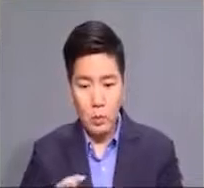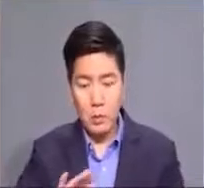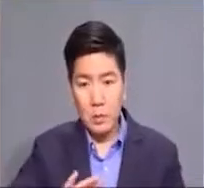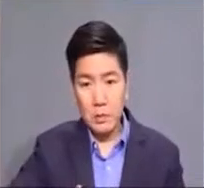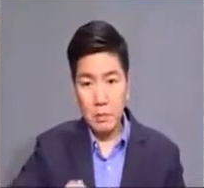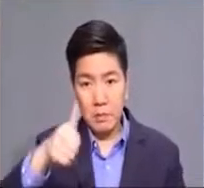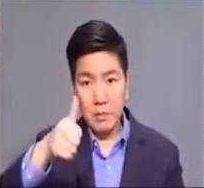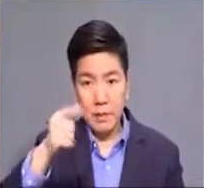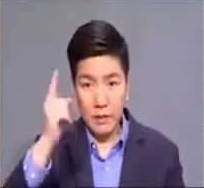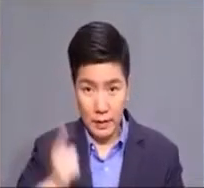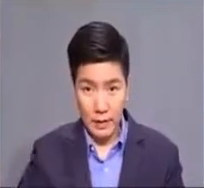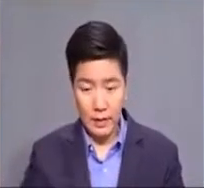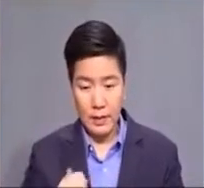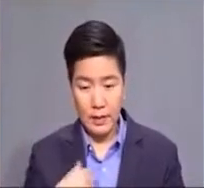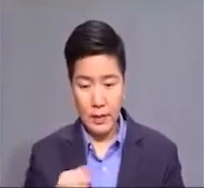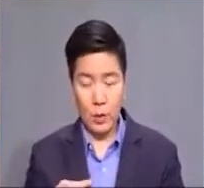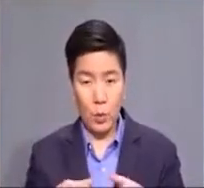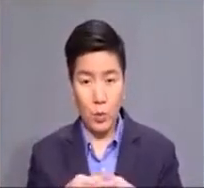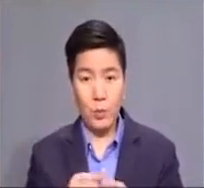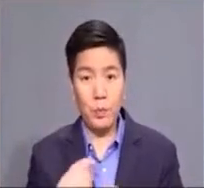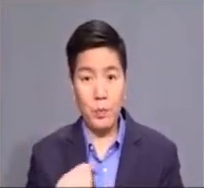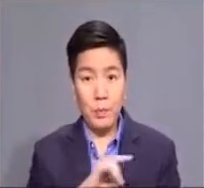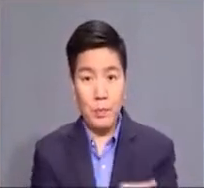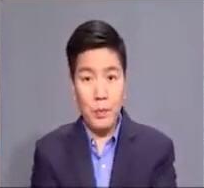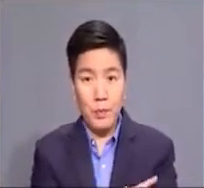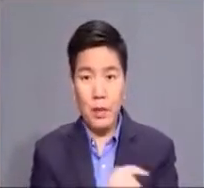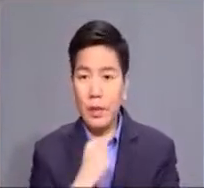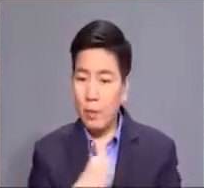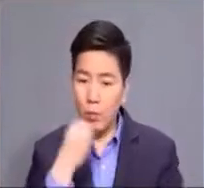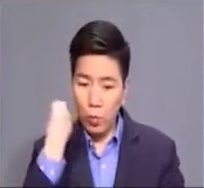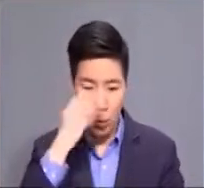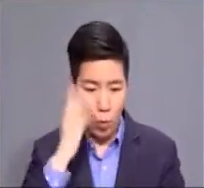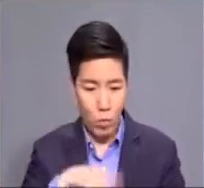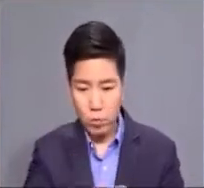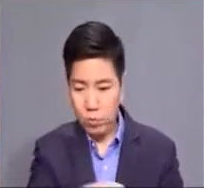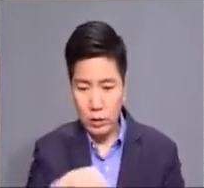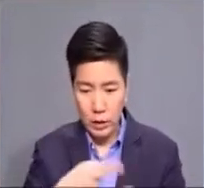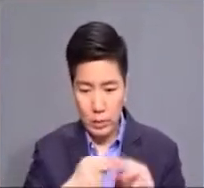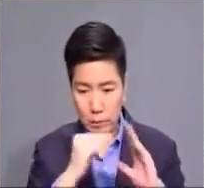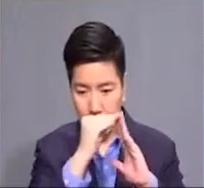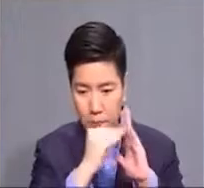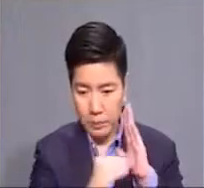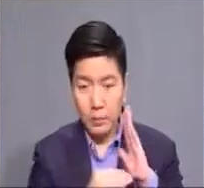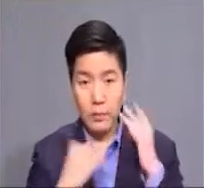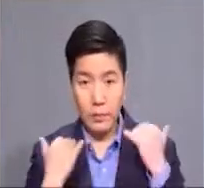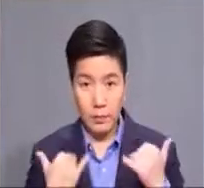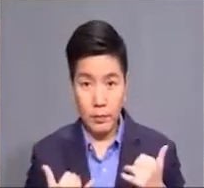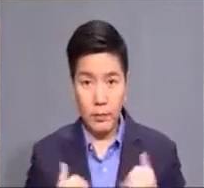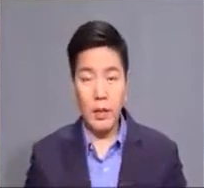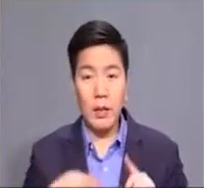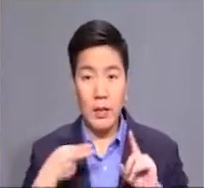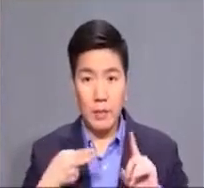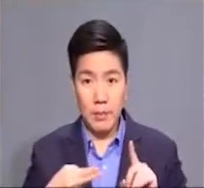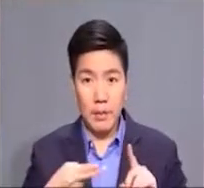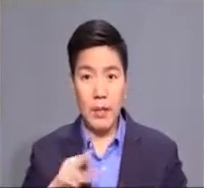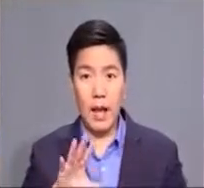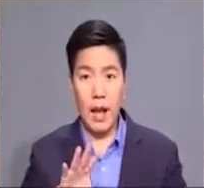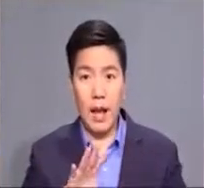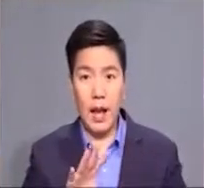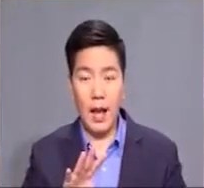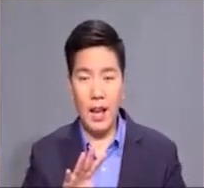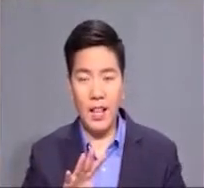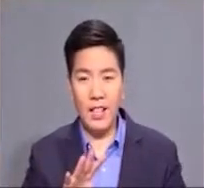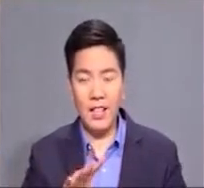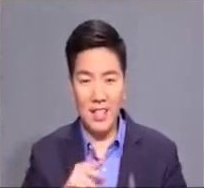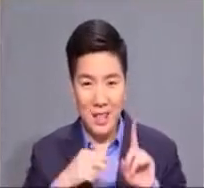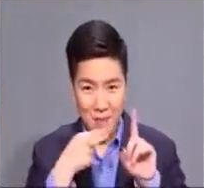งไหมอย่างของทกสเพชรบุรีเราเนี่ยเราทำให้ทุกรายเลยขึ้นทะเบียนไว้ทั้งหมดเนี่ย10,005 รายมาเลือก